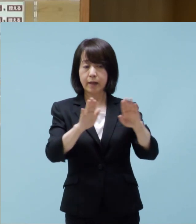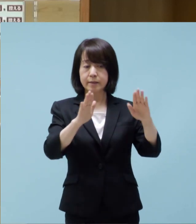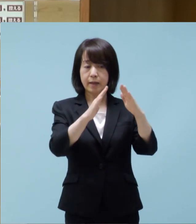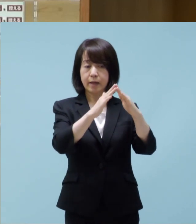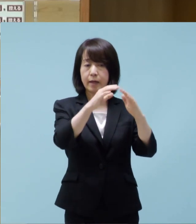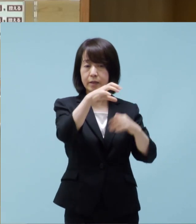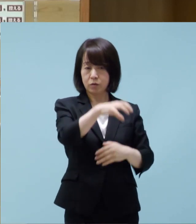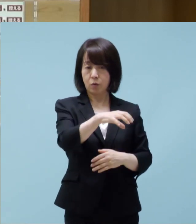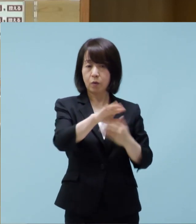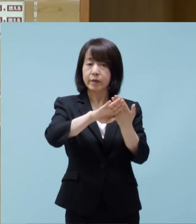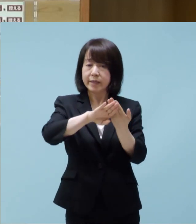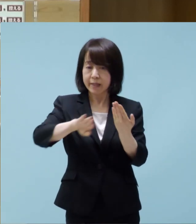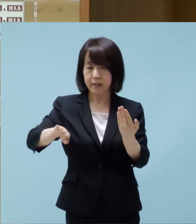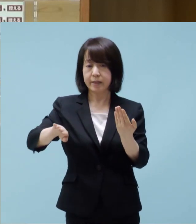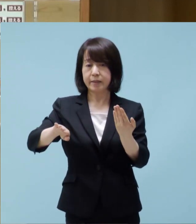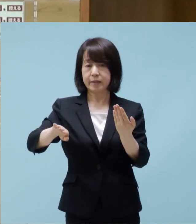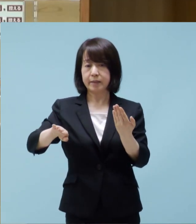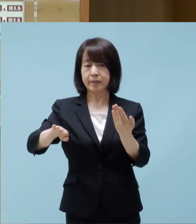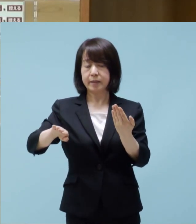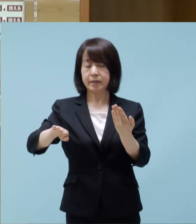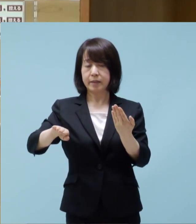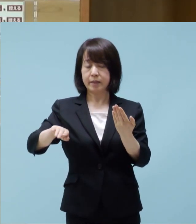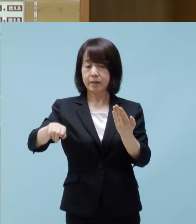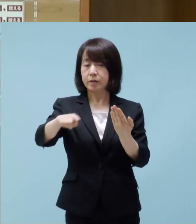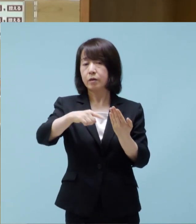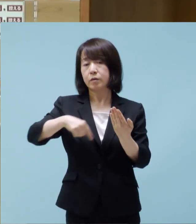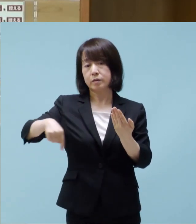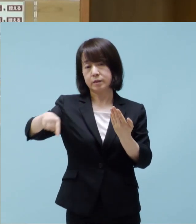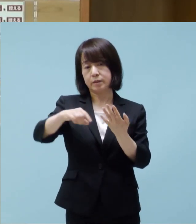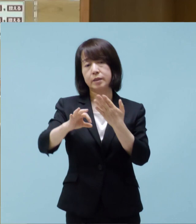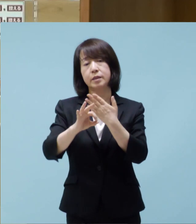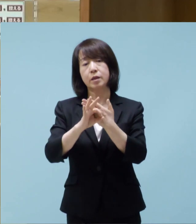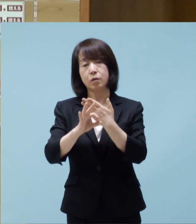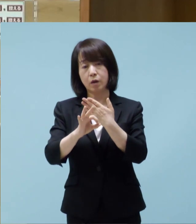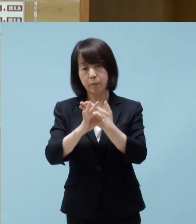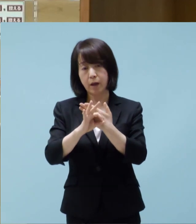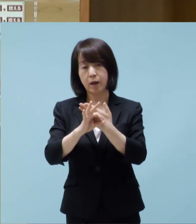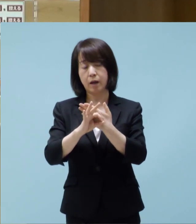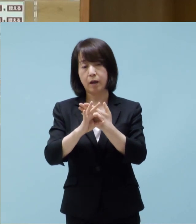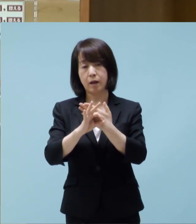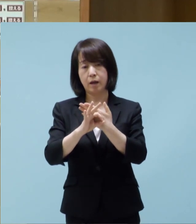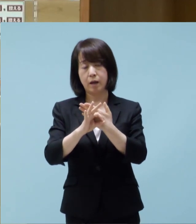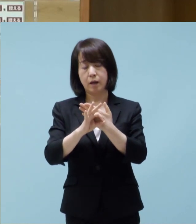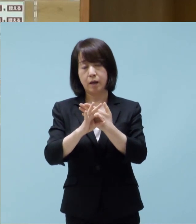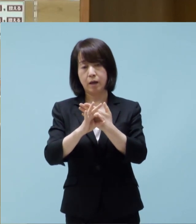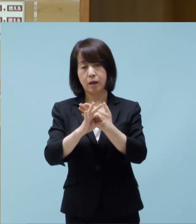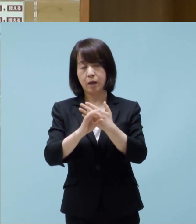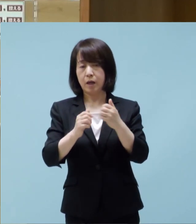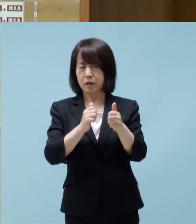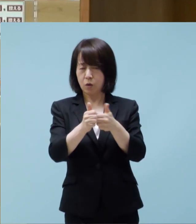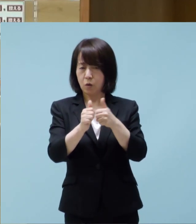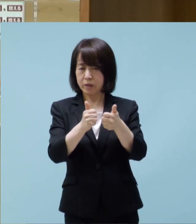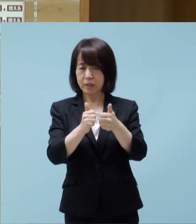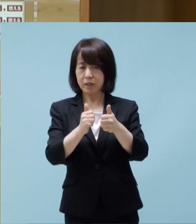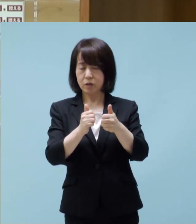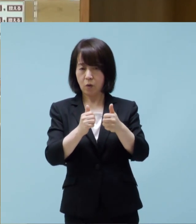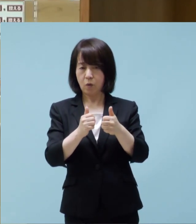ですね、まあ、ちょっとこれは例がどうか分かりませんけど、例えば何か競技の決勝とか何かがあったときですね、